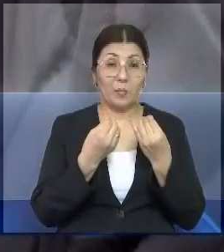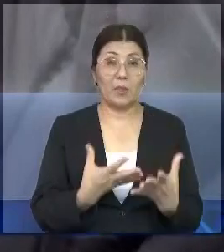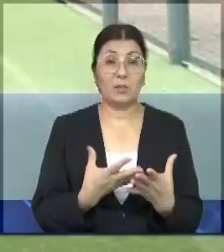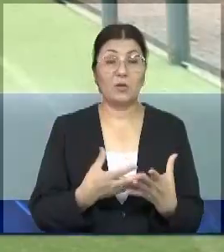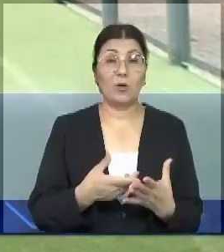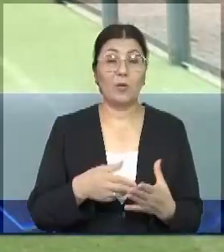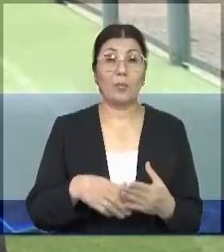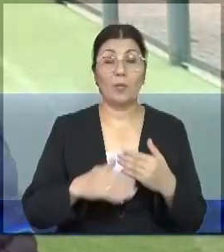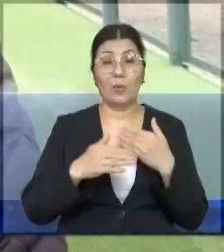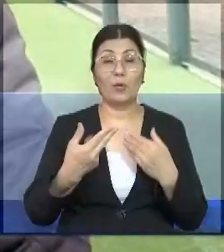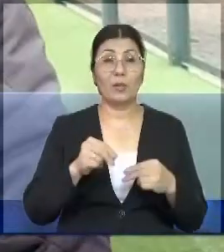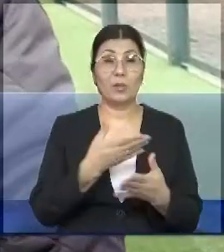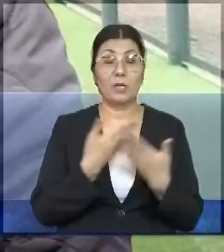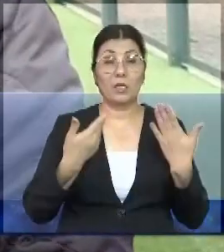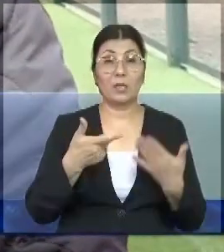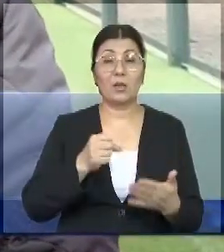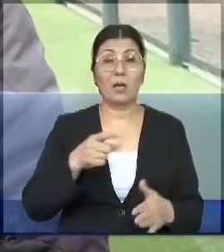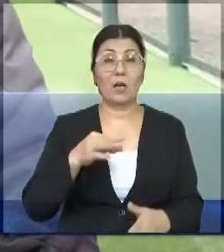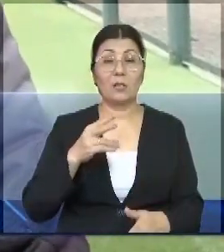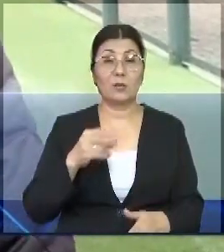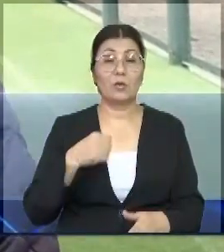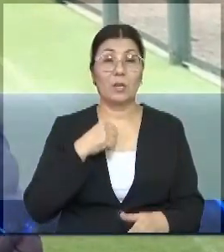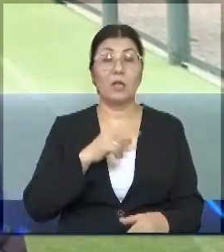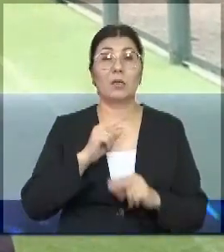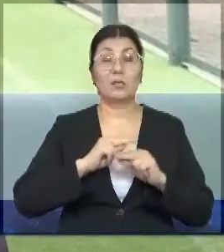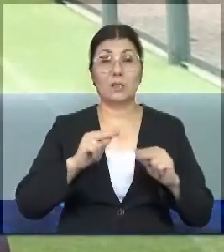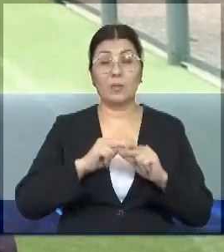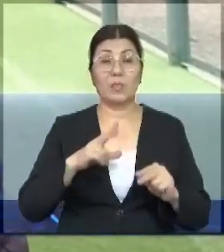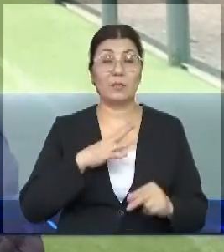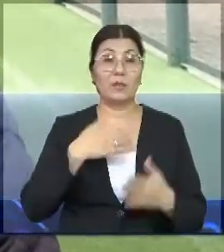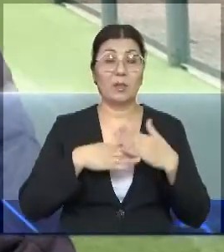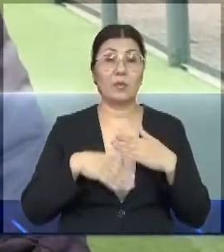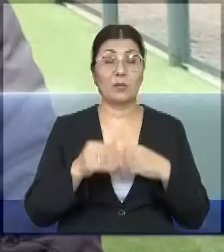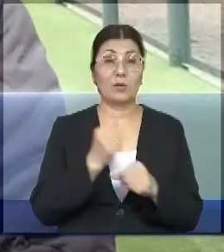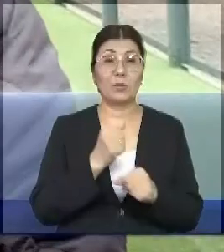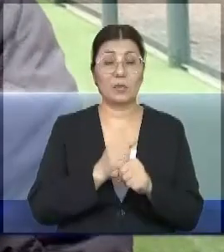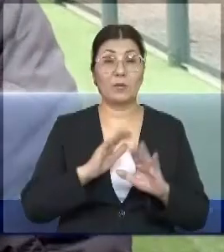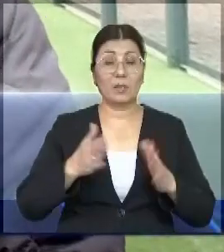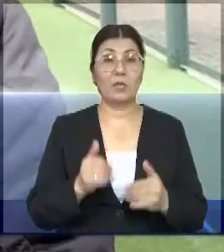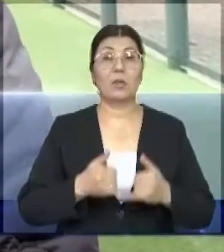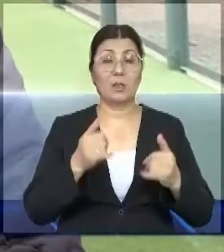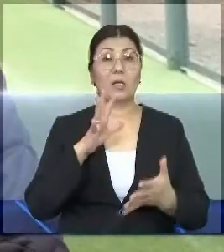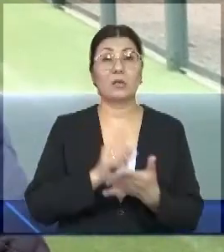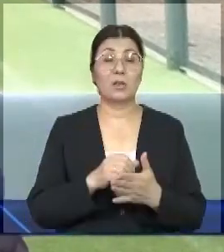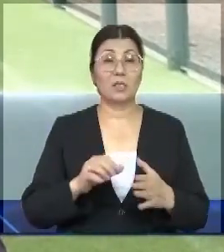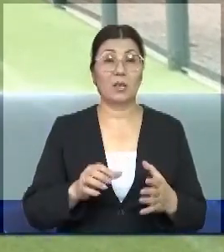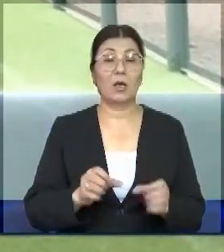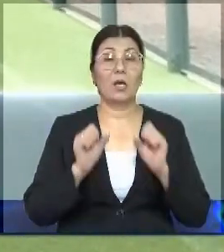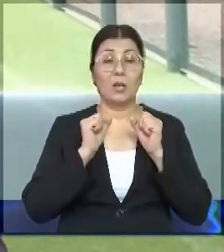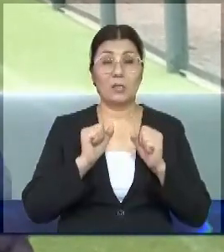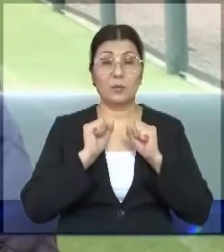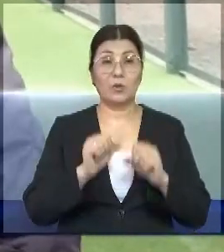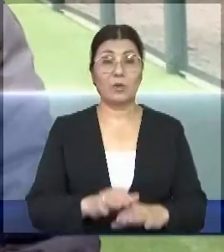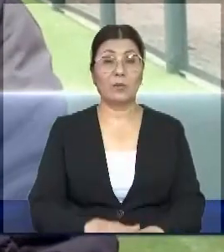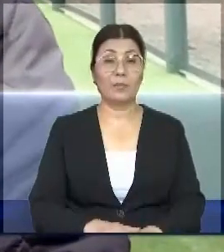имеется только зал для мини-футбола Ям преподаватель рад что для наших ребят создают условия для занятия спортом и среди них очень много талантливых